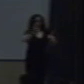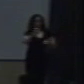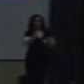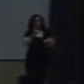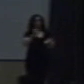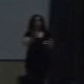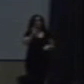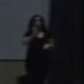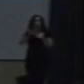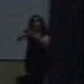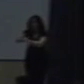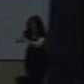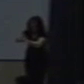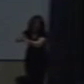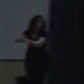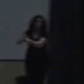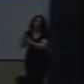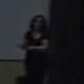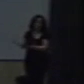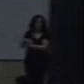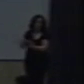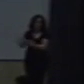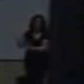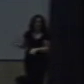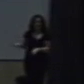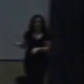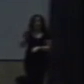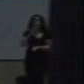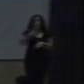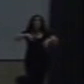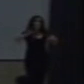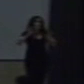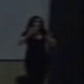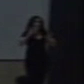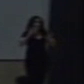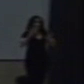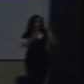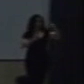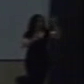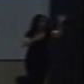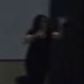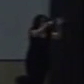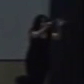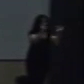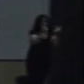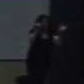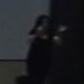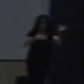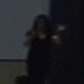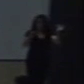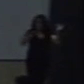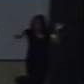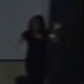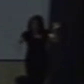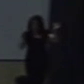el per què. I hi ha d'haver l'anàlisi de fons. Però a lo millor si sumes, realment sí que aconsegueixes aquesta... és el que